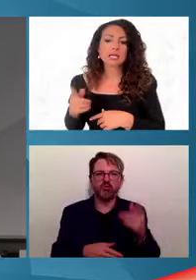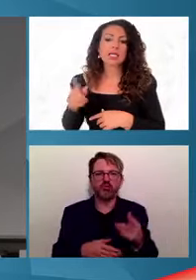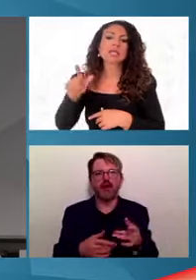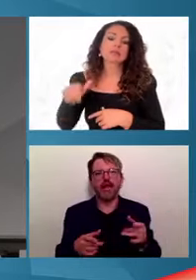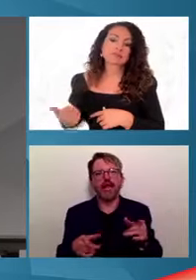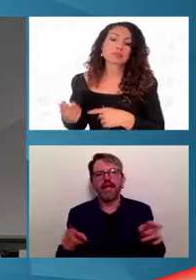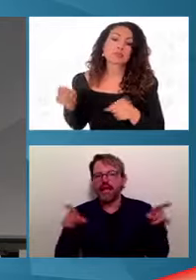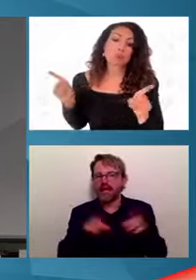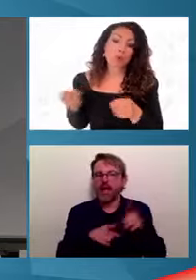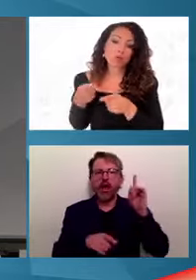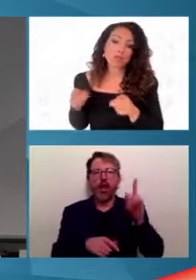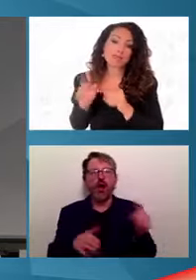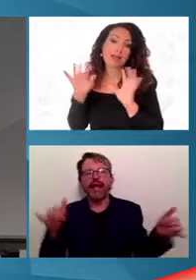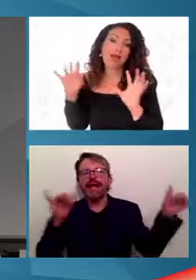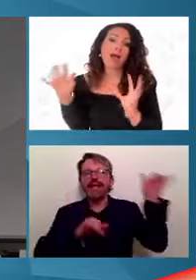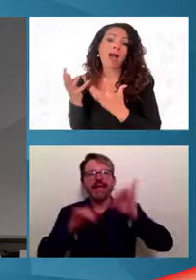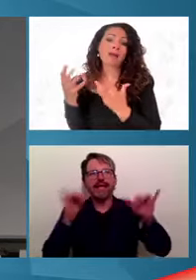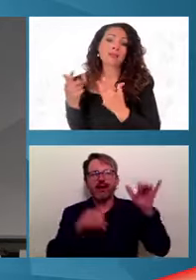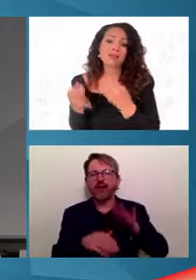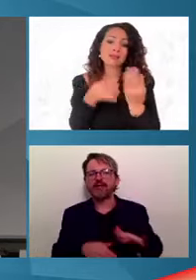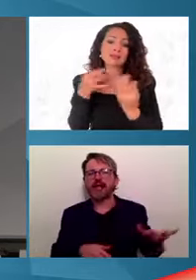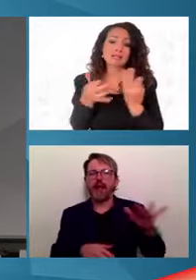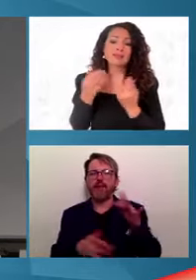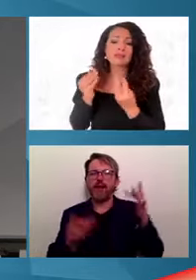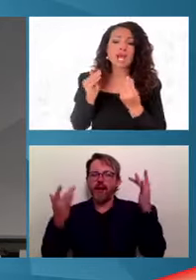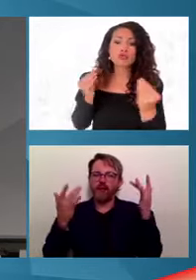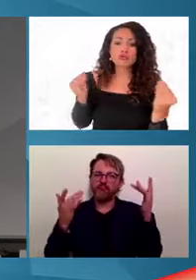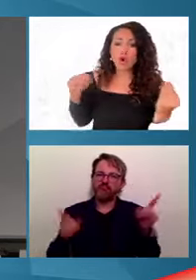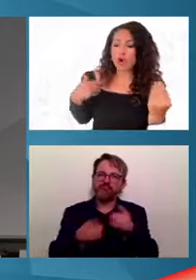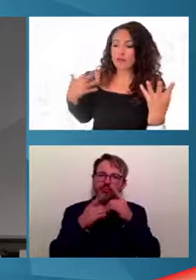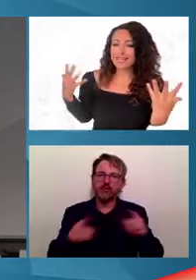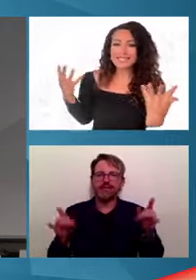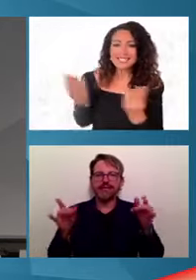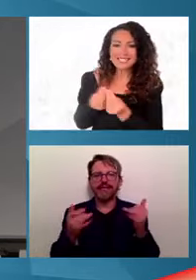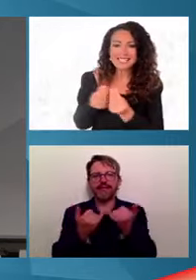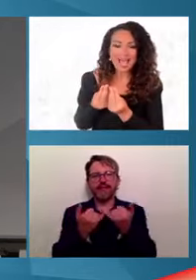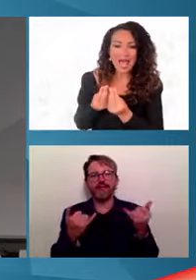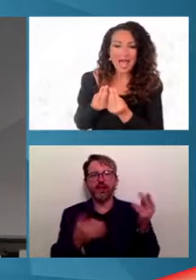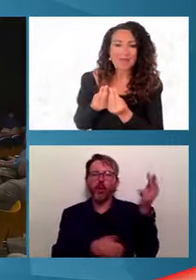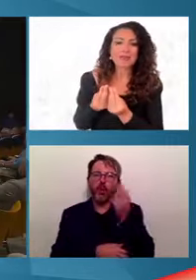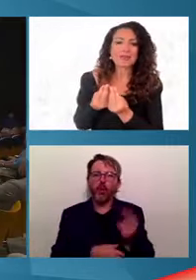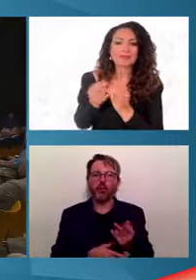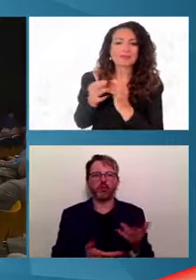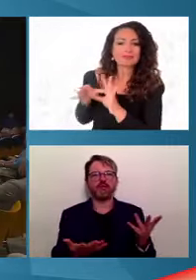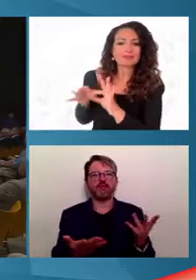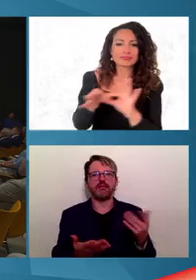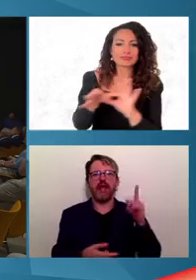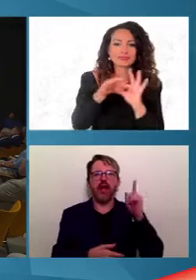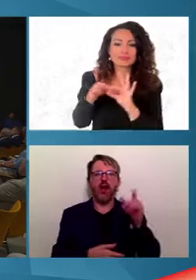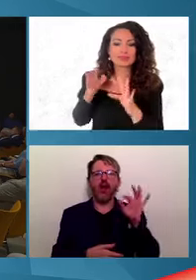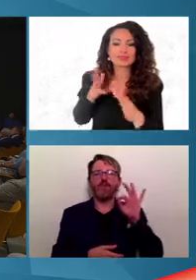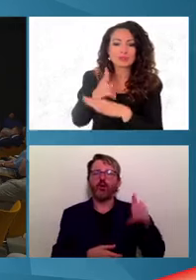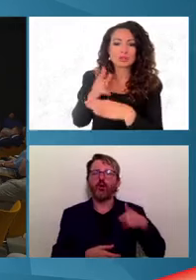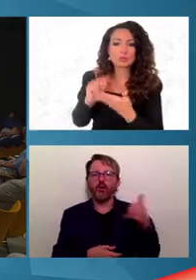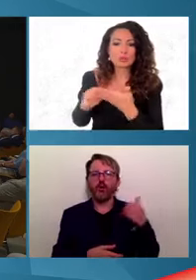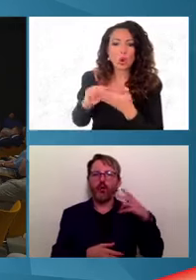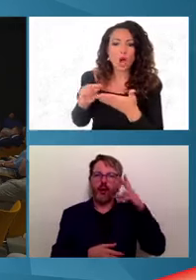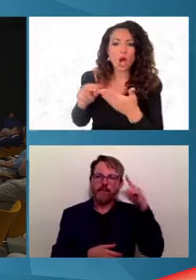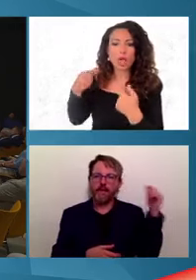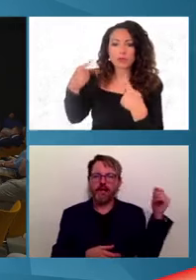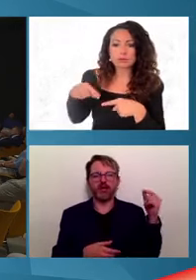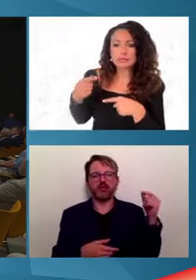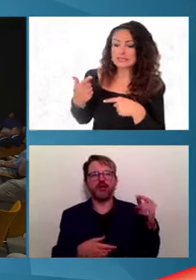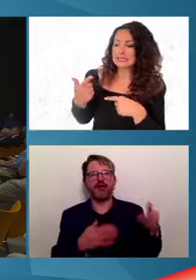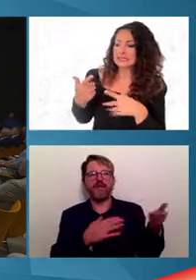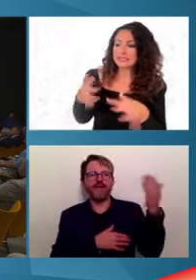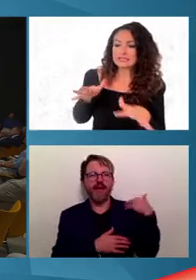è arte, avvicina i giovani, li fa lavorare assieme. Allora l'abbiamo trovato in condizioni non ottimali, abbiamo ristrutturato la sala